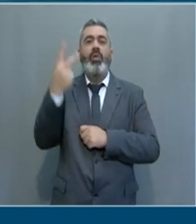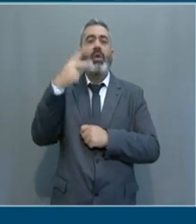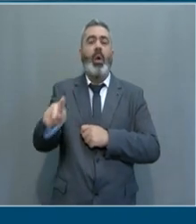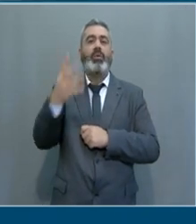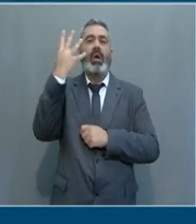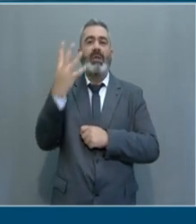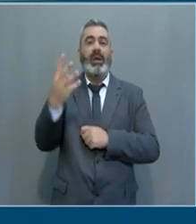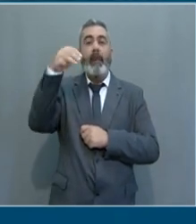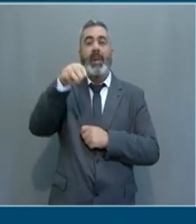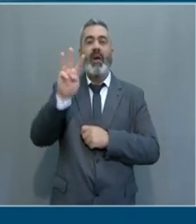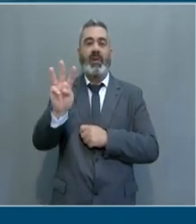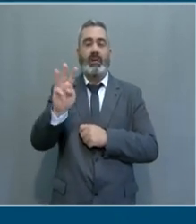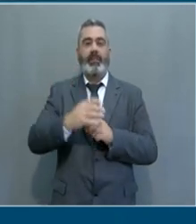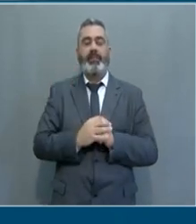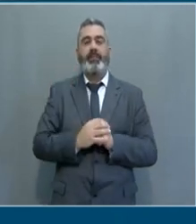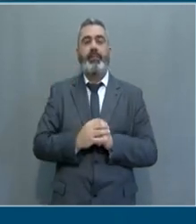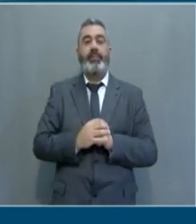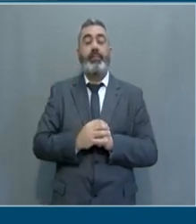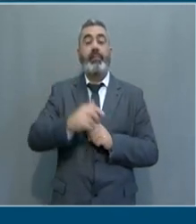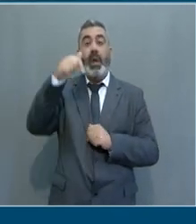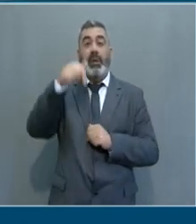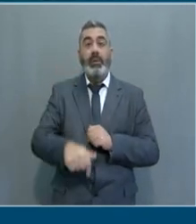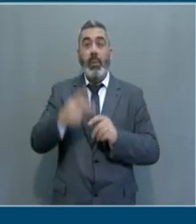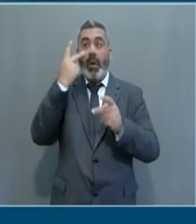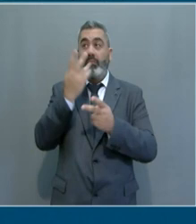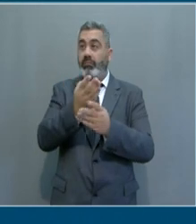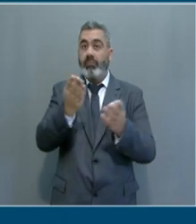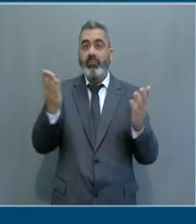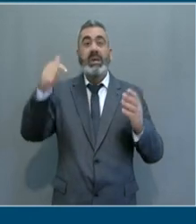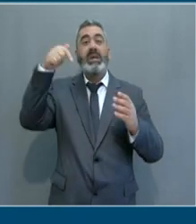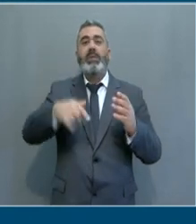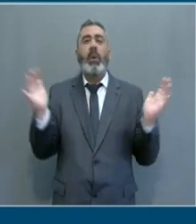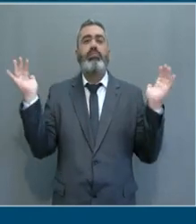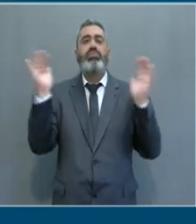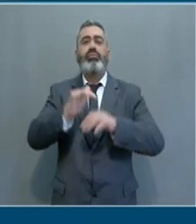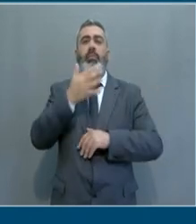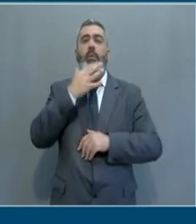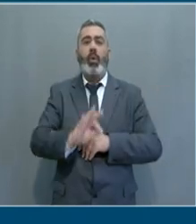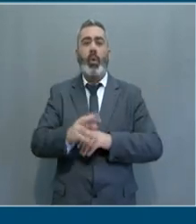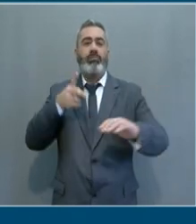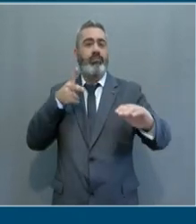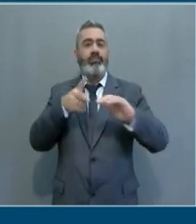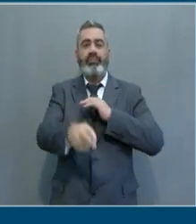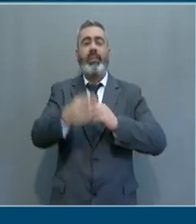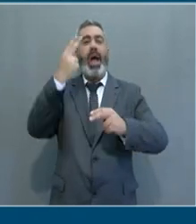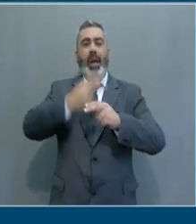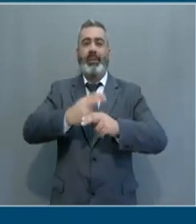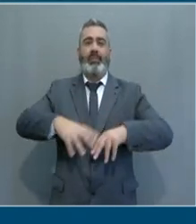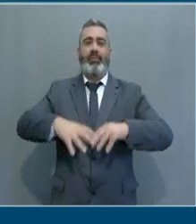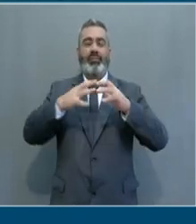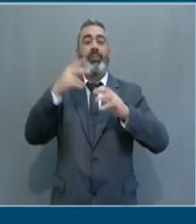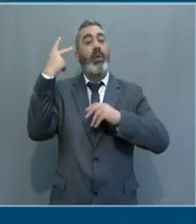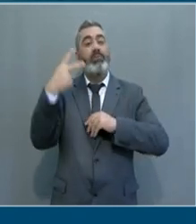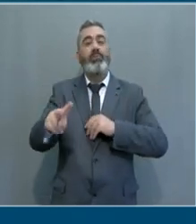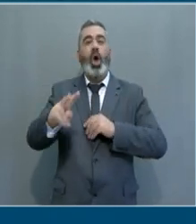204 ΜΒ. Και σήμερα βρισκόμαστε εδώ για να εγκαινιάσουμε επίσημα το φωτοβολταϊκό πάρκο του Ομίλου